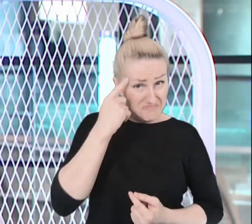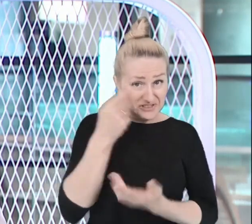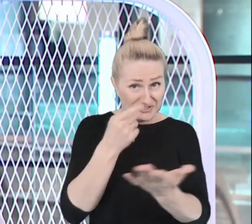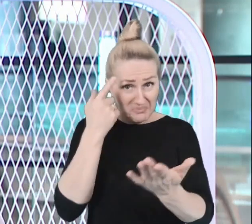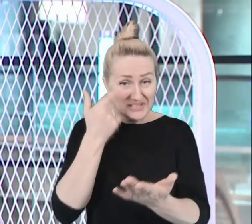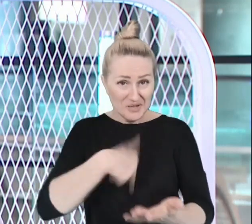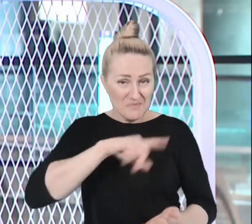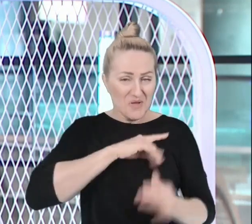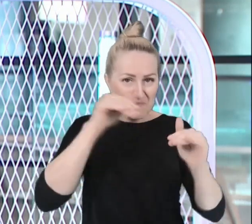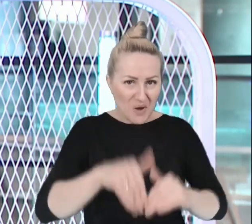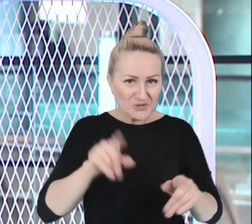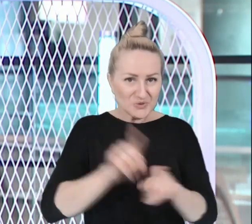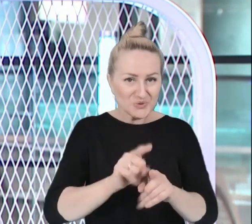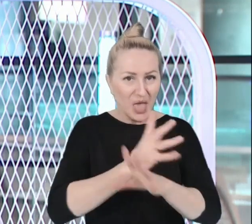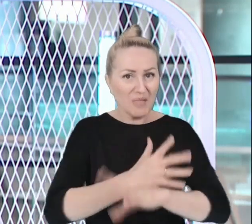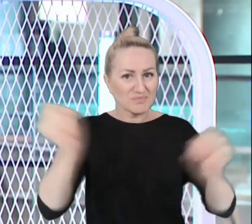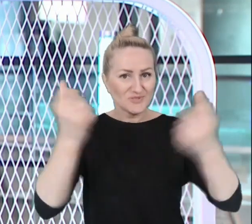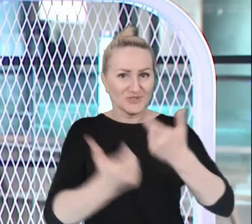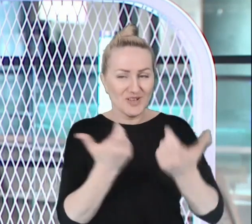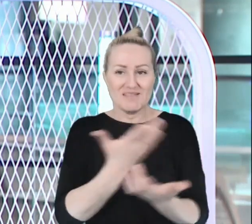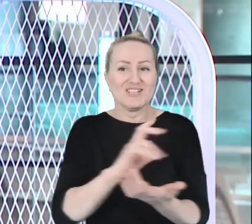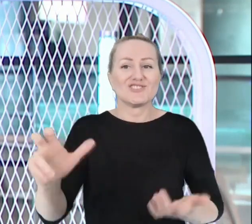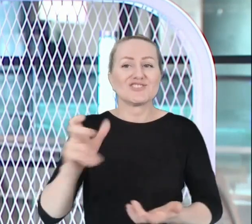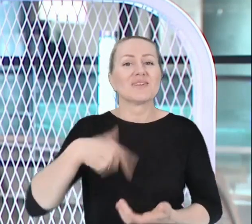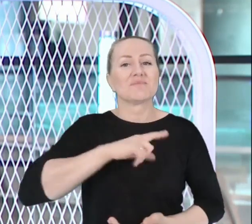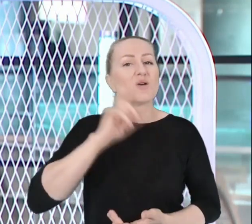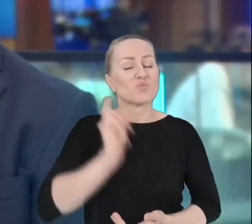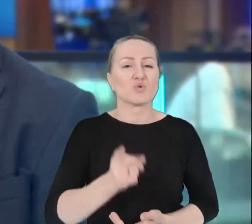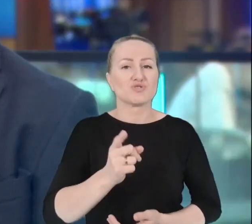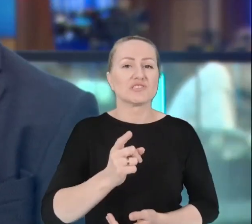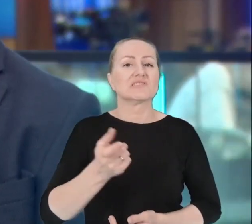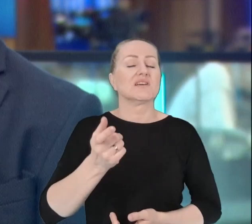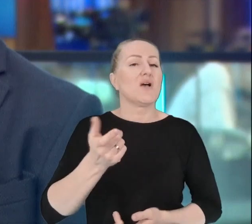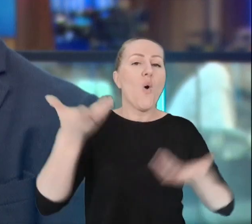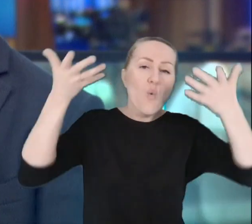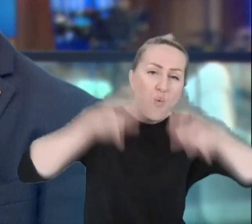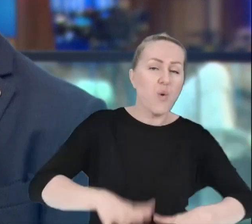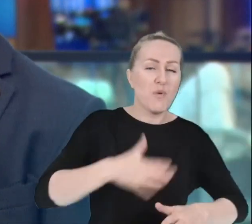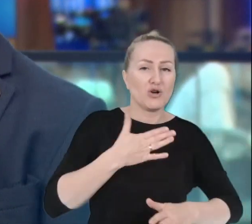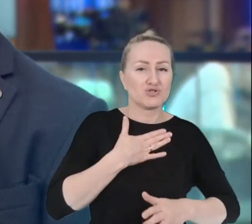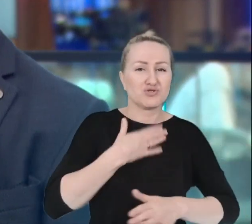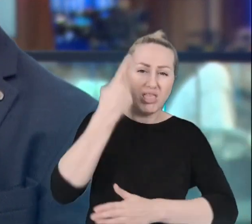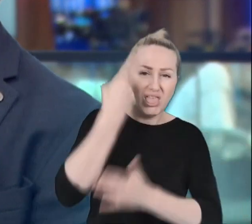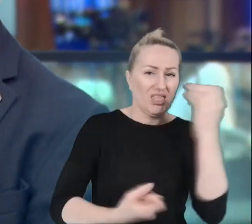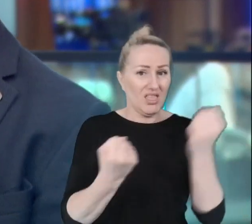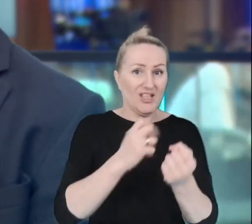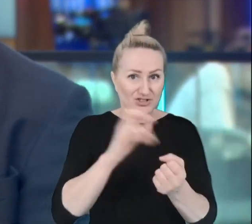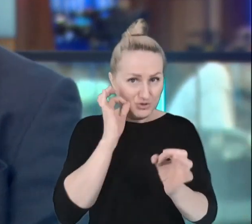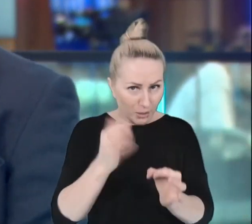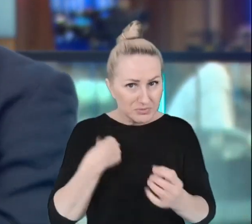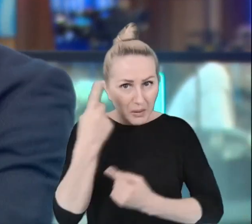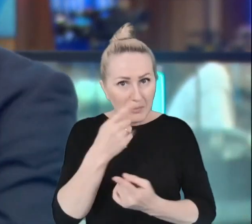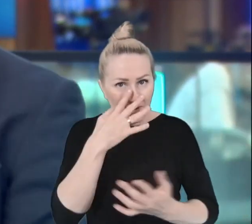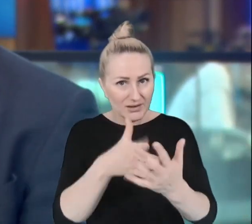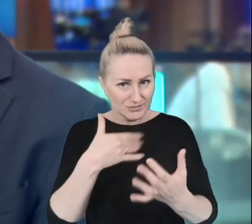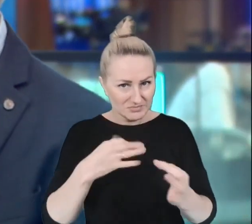jakoś to przezwyciężyć? Czy to po prostu musimy paść i wtedy powstać? Jak ty to widzisz? I czy ja dobrze diagnozuję?